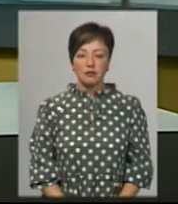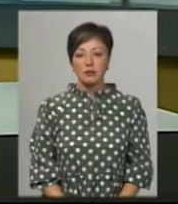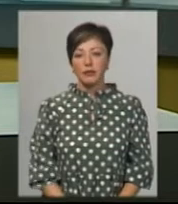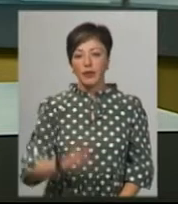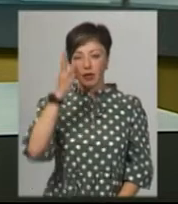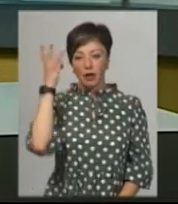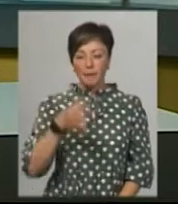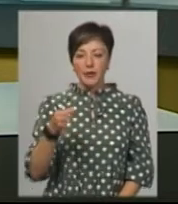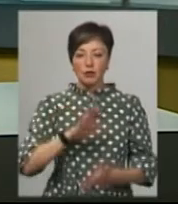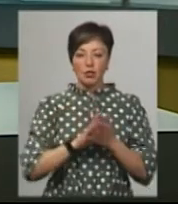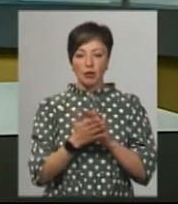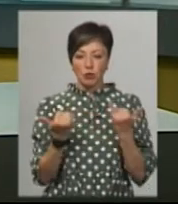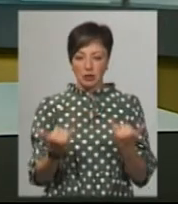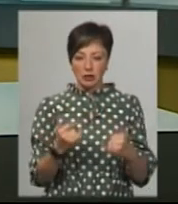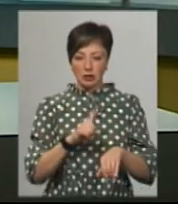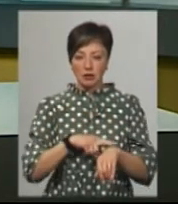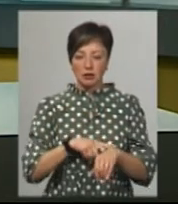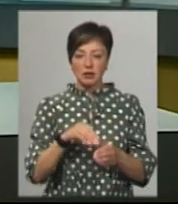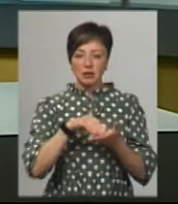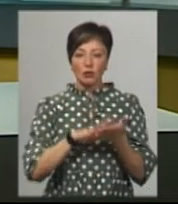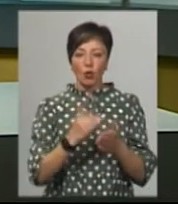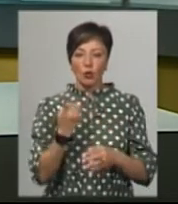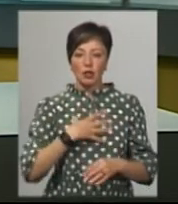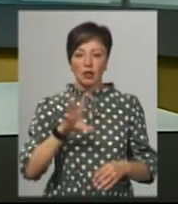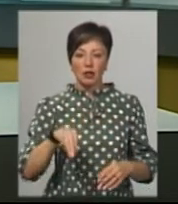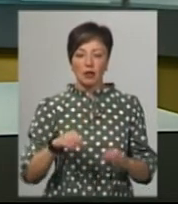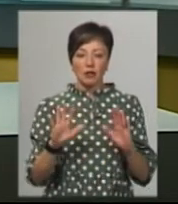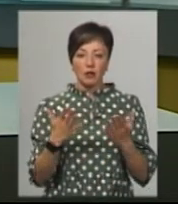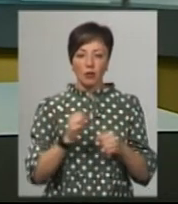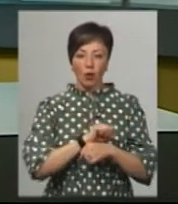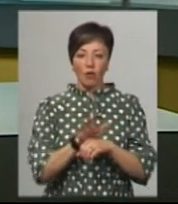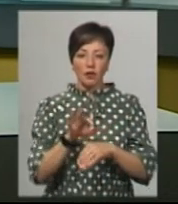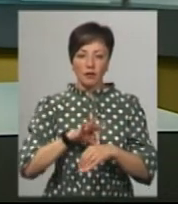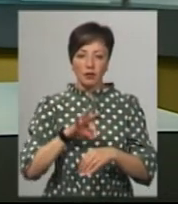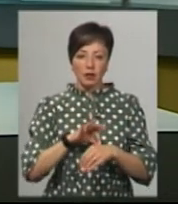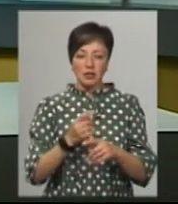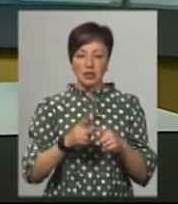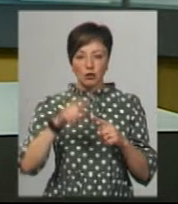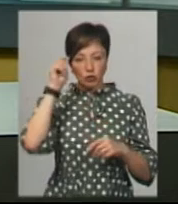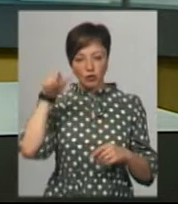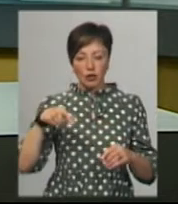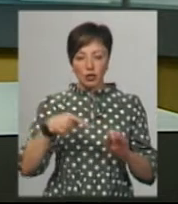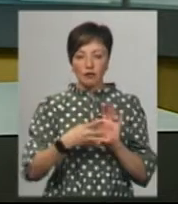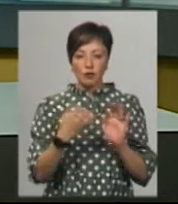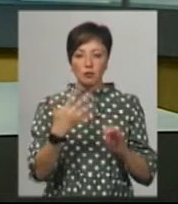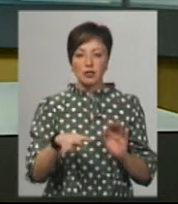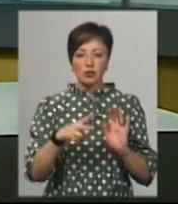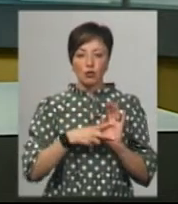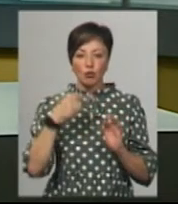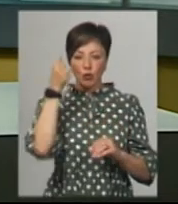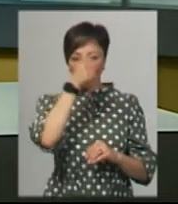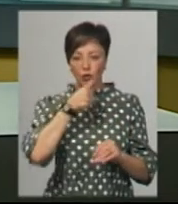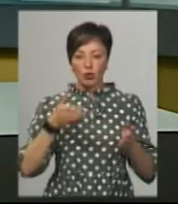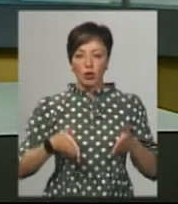На Хмельниччині станом на цю годину зареєстровано 1 летальний випадок від COVID-19. Це чоловік 1957